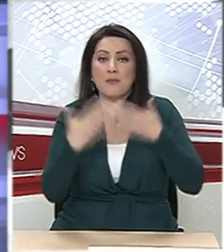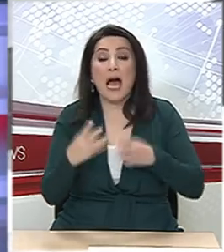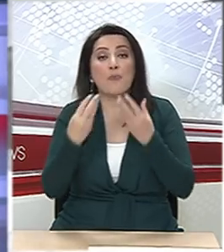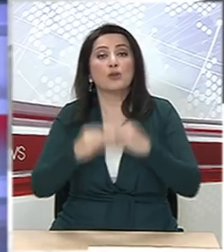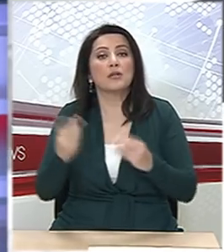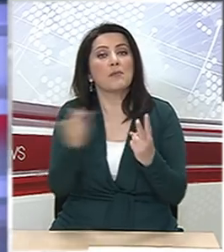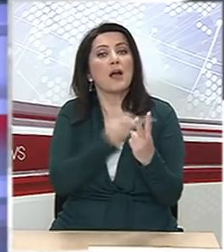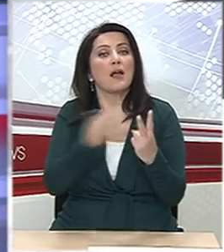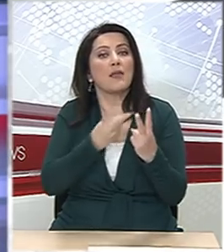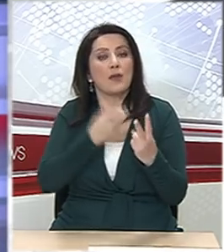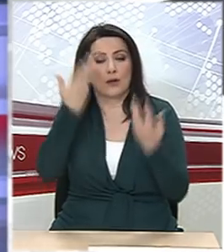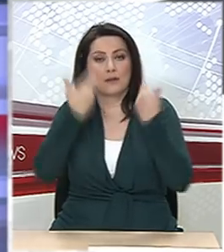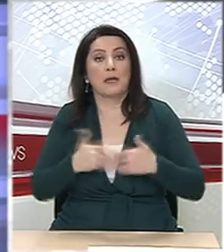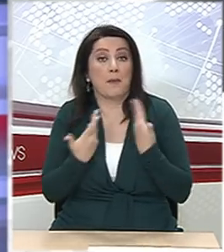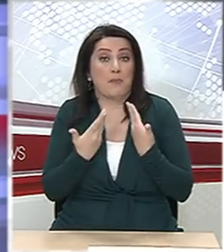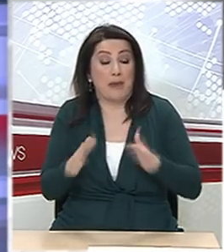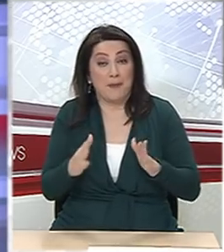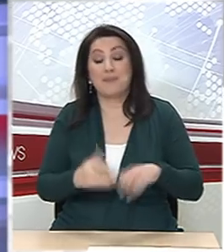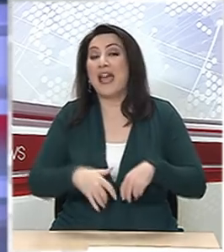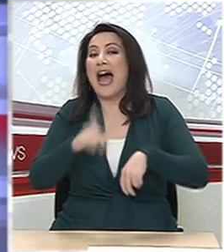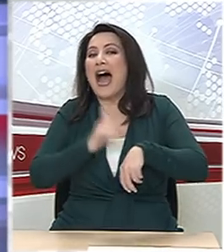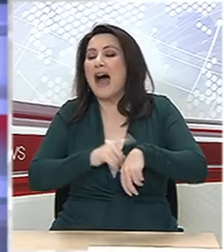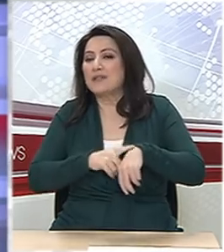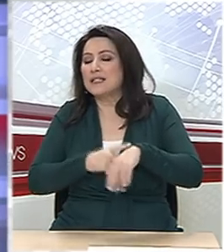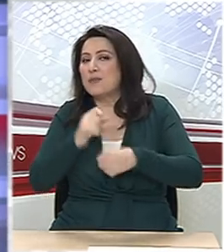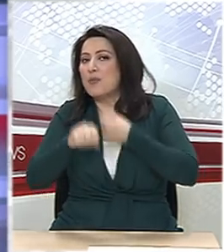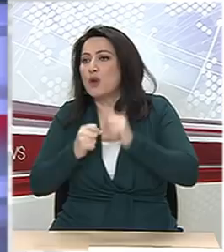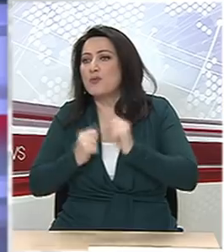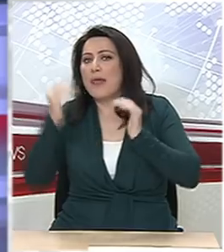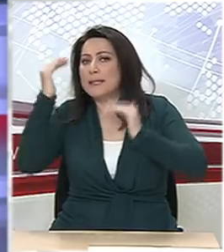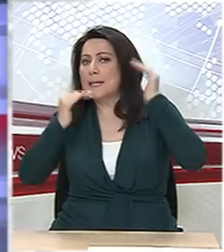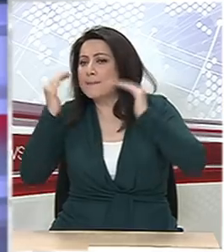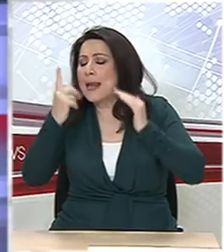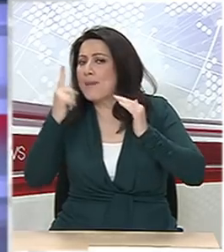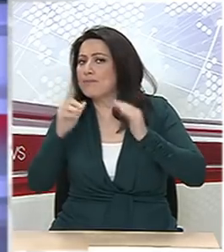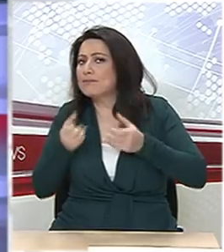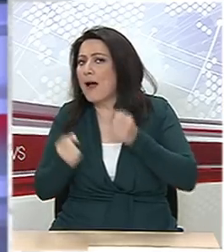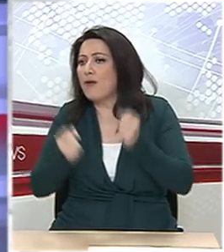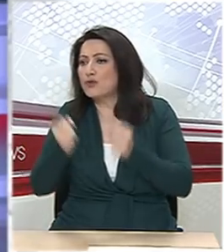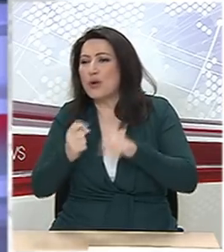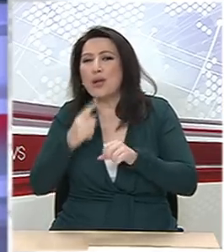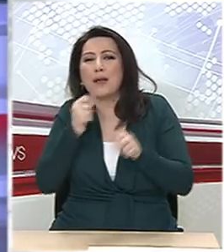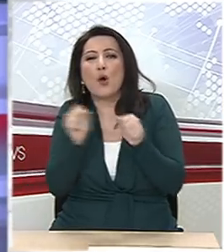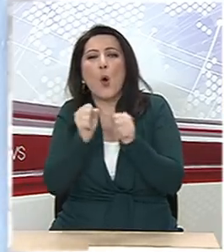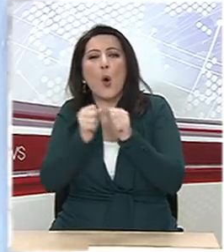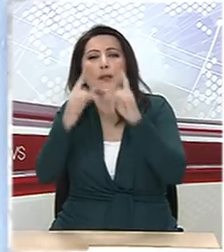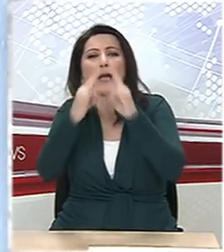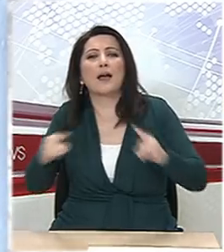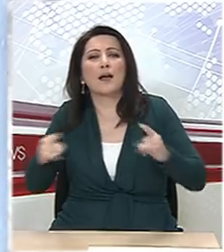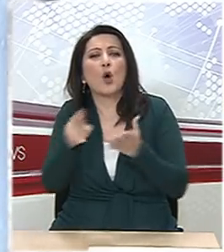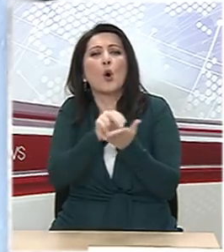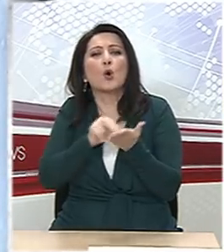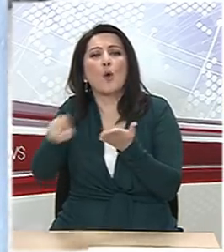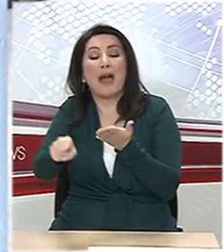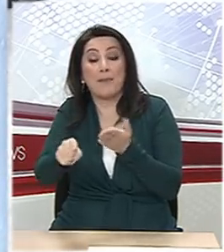ξεκίνησαν όταν οι άνδρες της Ελλάς επιχείρησαν να ελέγξουν ύποπτο όχημα στη συμβολή Κηφισού και Πειραιός έξω από καταβλισμό Ρωμά. Το πλήρωμα περιπολικού πήγε